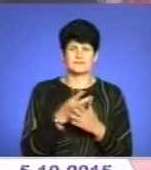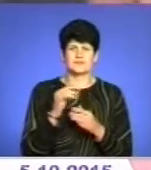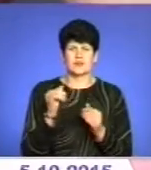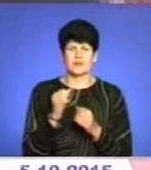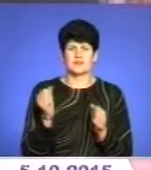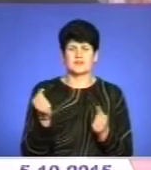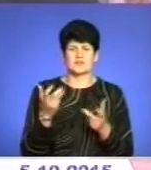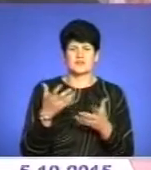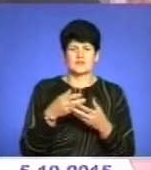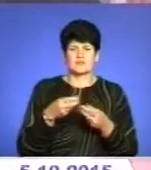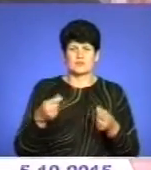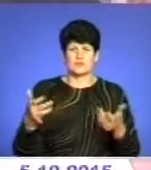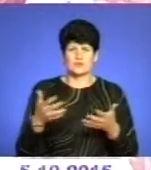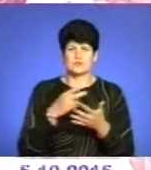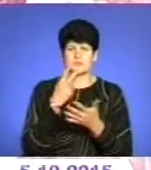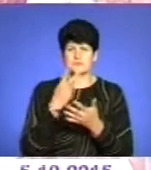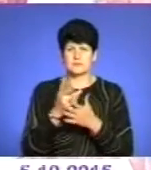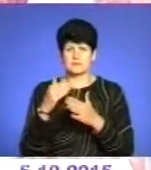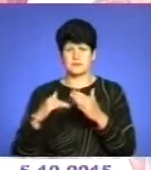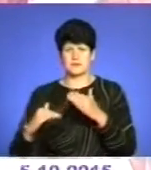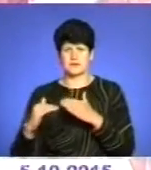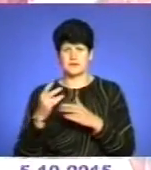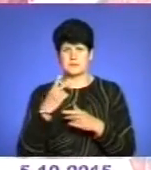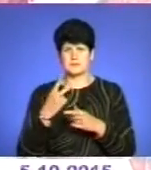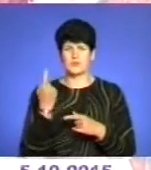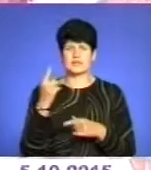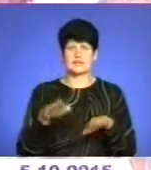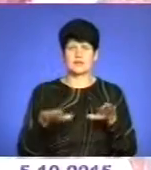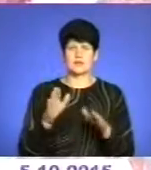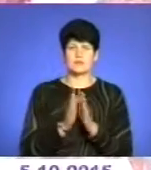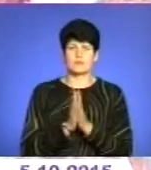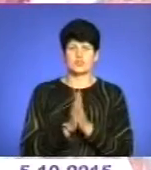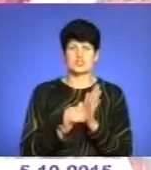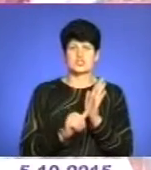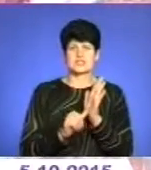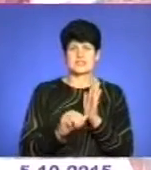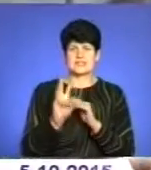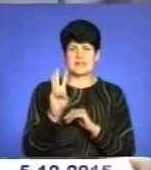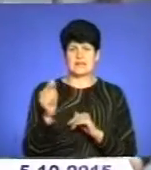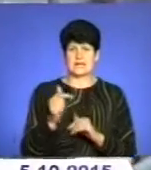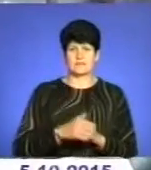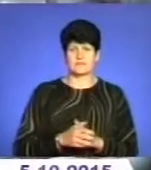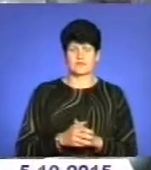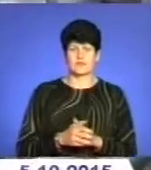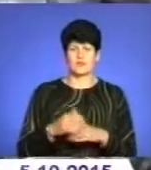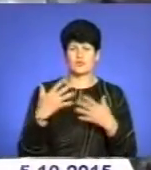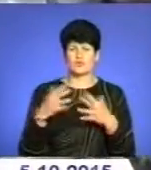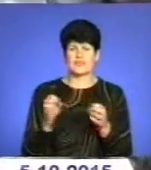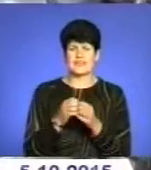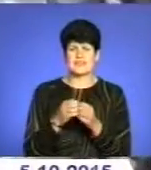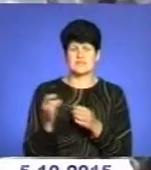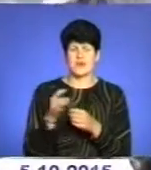розмороженим зберігається в ящиках під прилавком. За кілограм просять 63 гривні. Та воно вже 10 разів